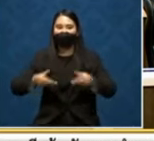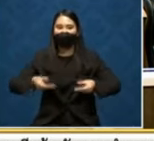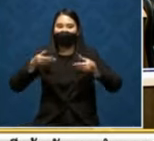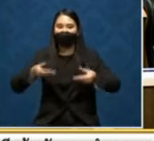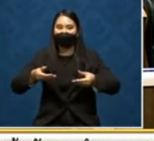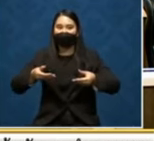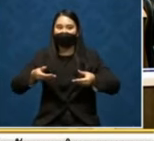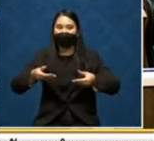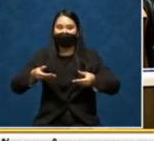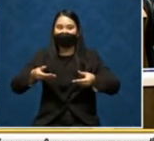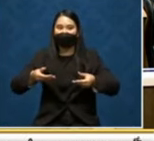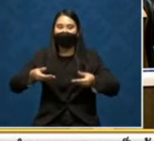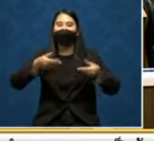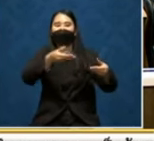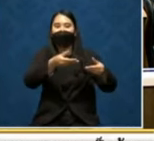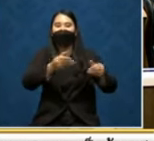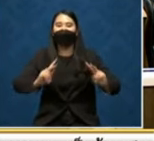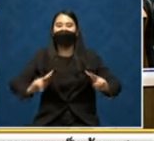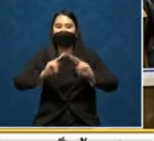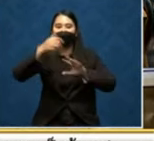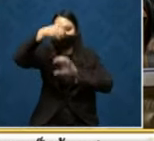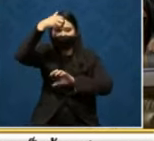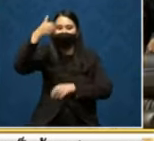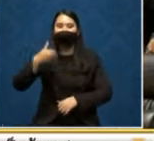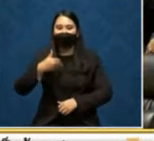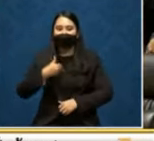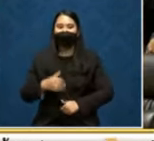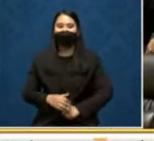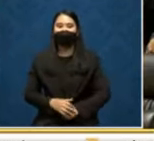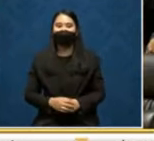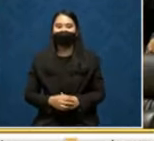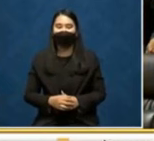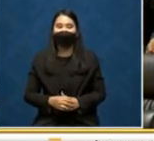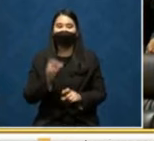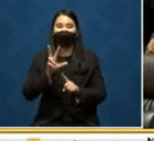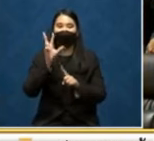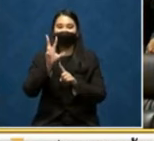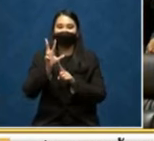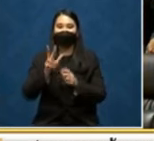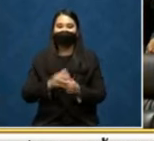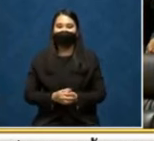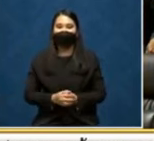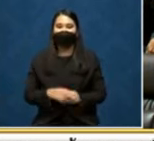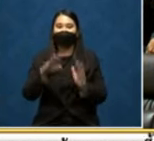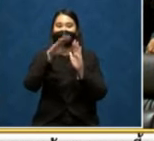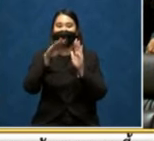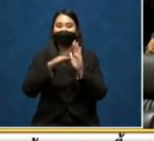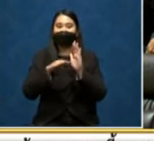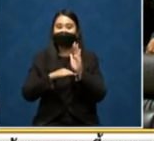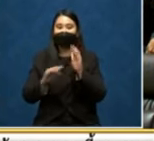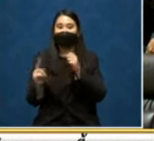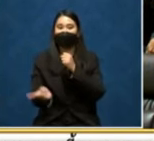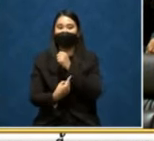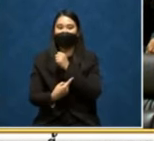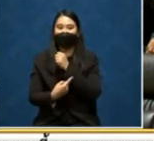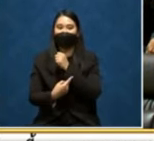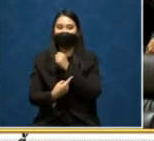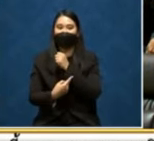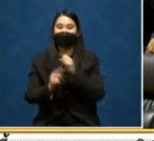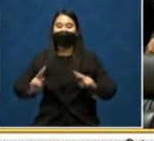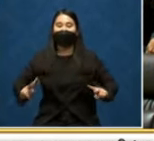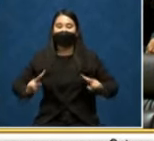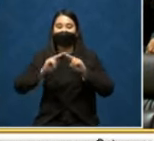เคยถึงมือกระทรวงมหาดไทยแล้วข้อ 3กระบวนการลงโทษทางวินัยของ